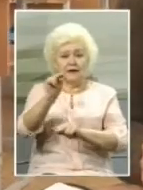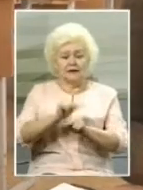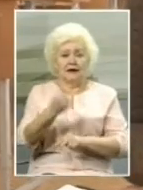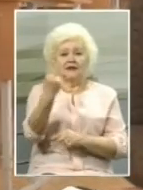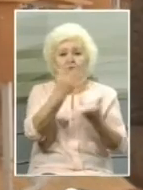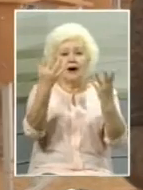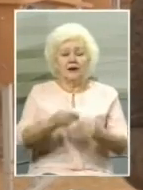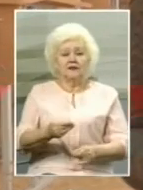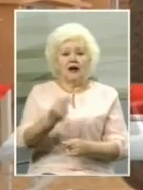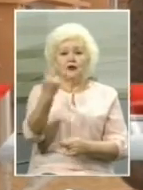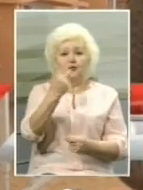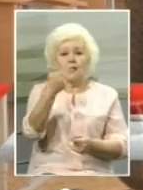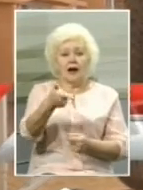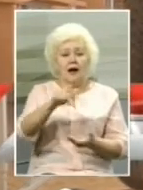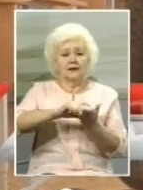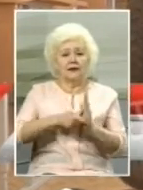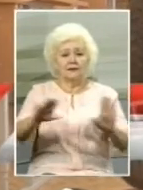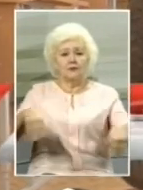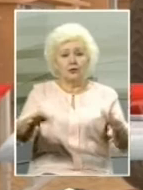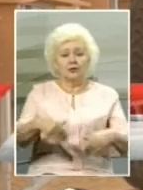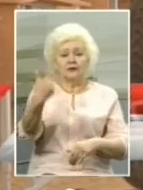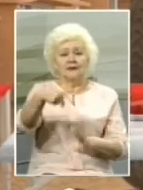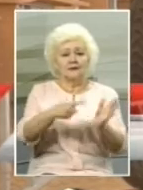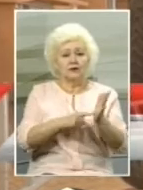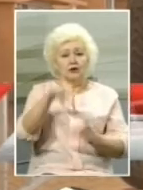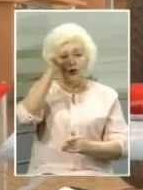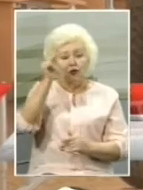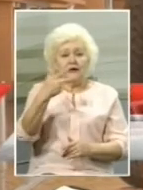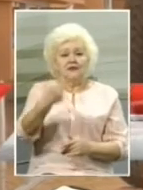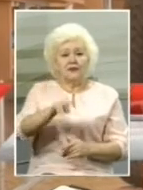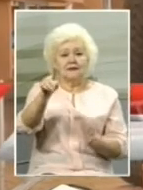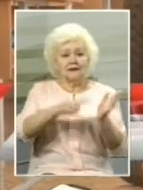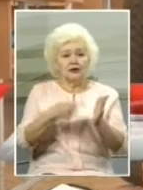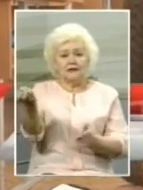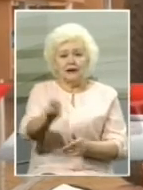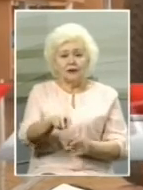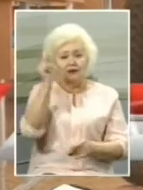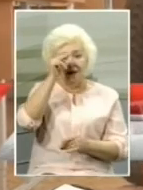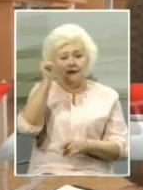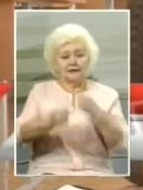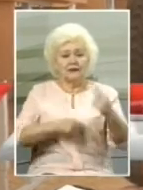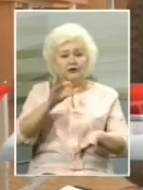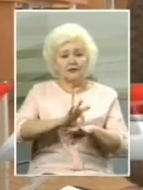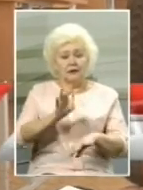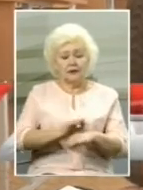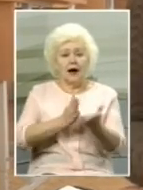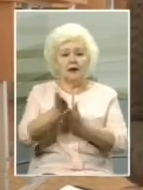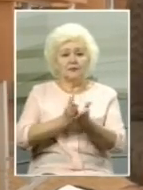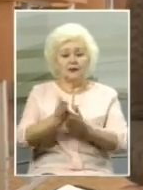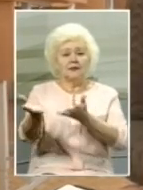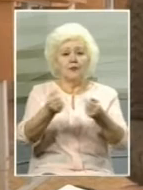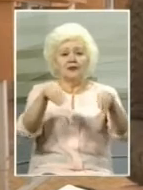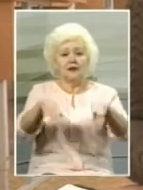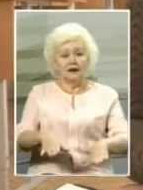2 дні 2-й клас порожній. Коли з 36 учнів 26 не з'явилися на заняття через хворобу, адміністрація